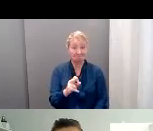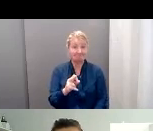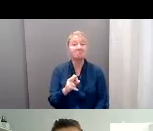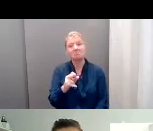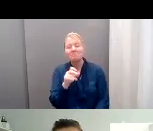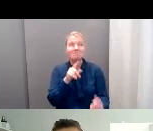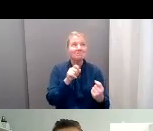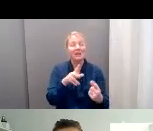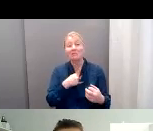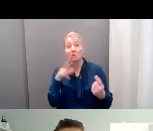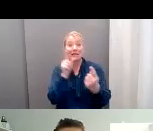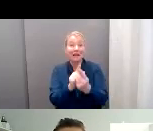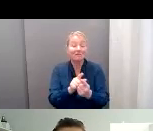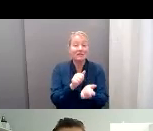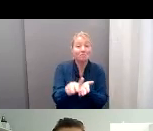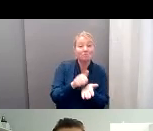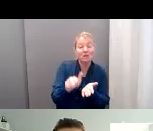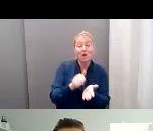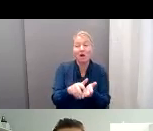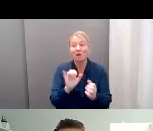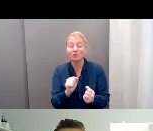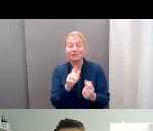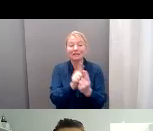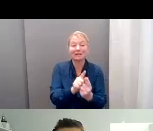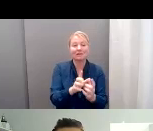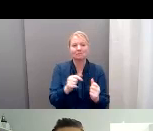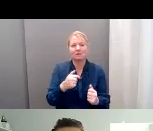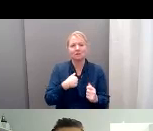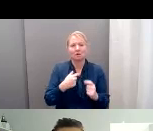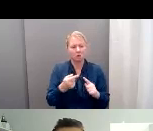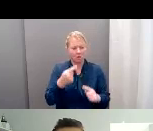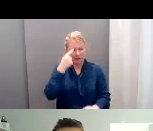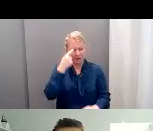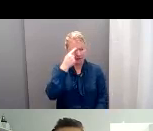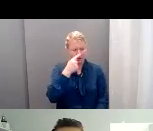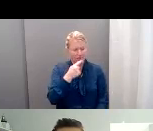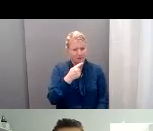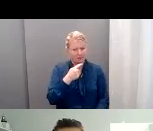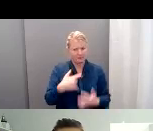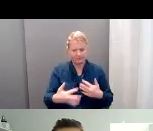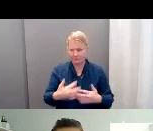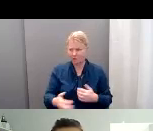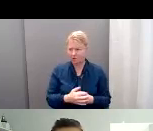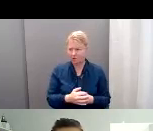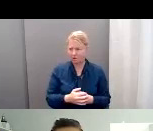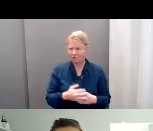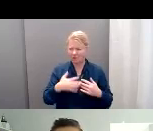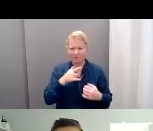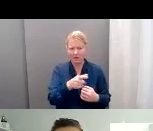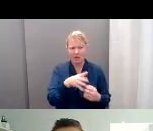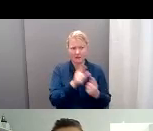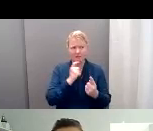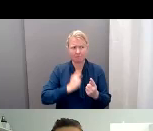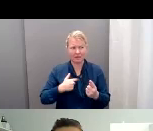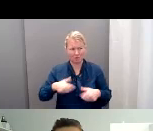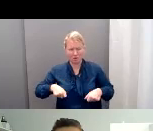att varför? Jag är en person som övertänker ganska mycket. Så då tänkte jag, varför han vill träffa mig? Jag sitter ju faktiskt i rullstol.